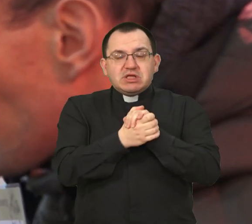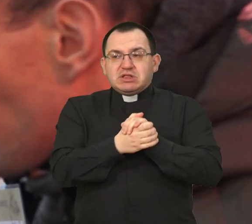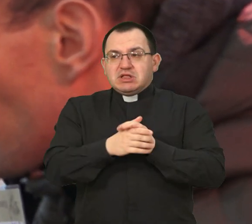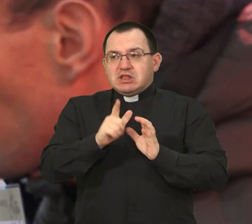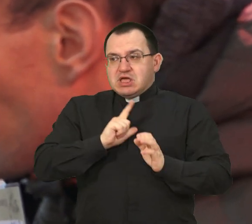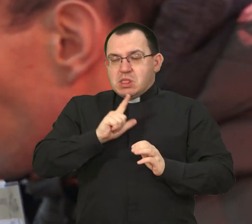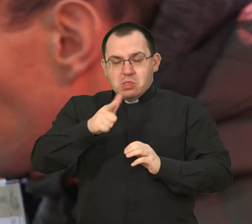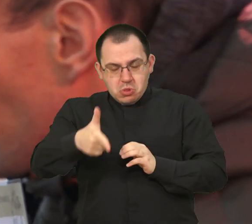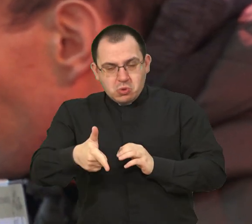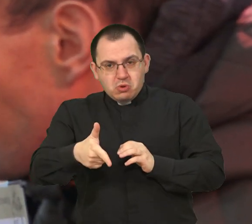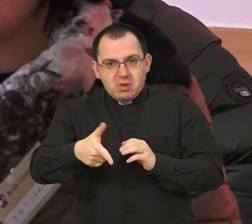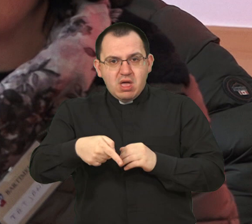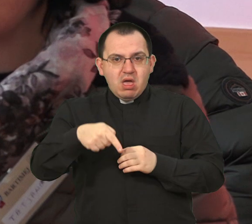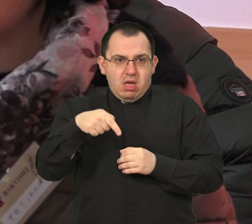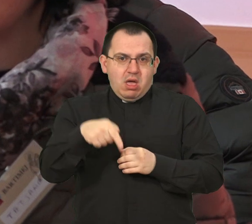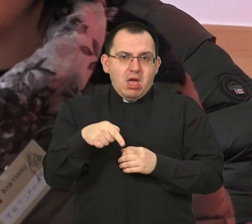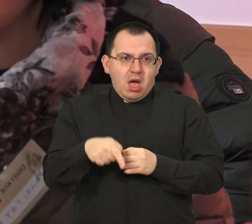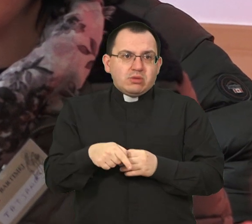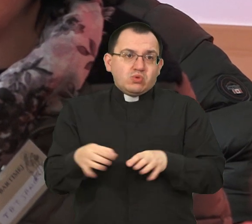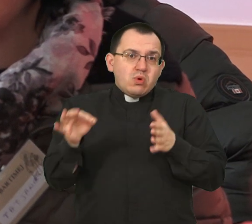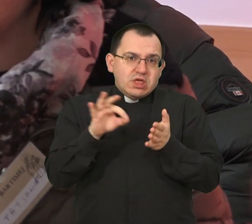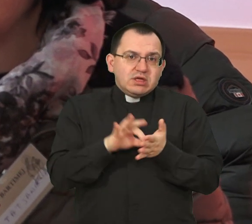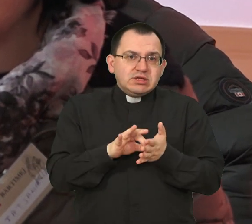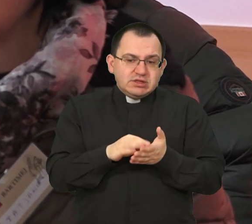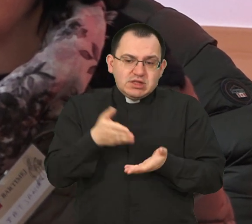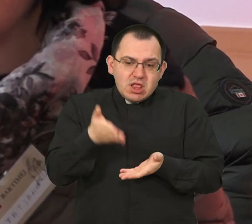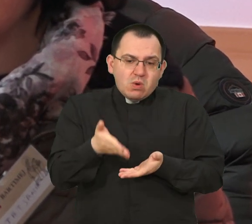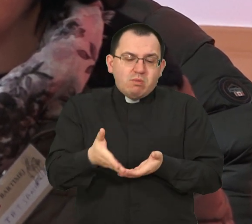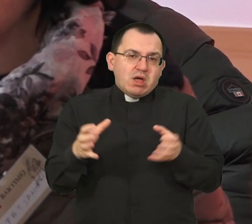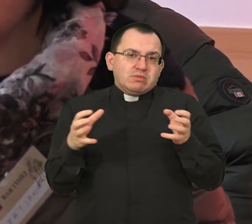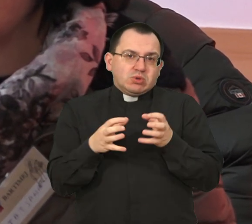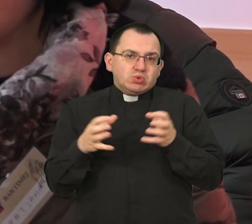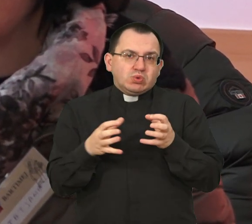prema drugima, a to je i cilj ovakvih